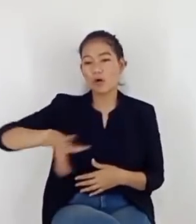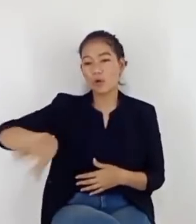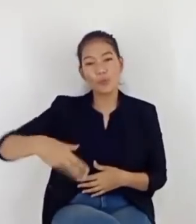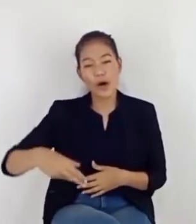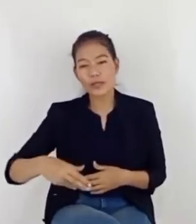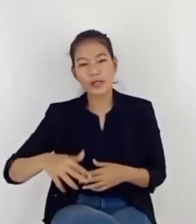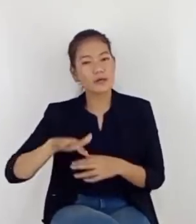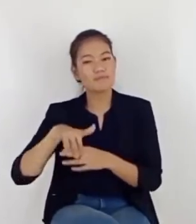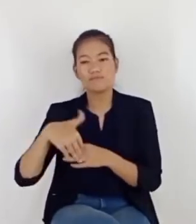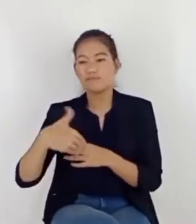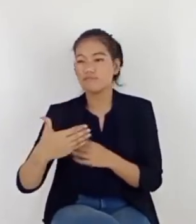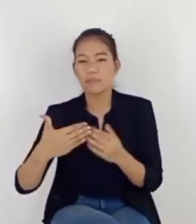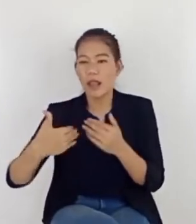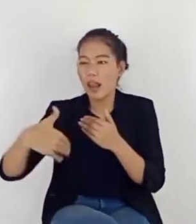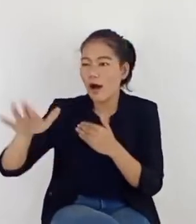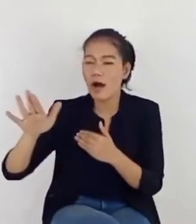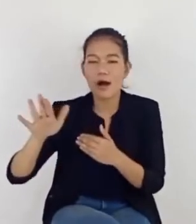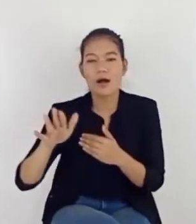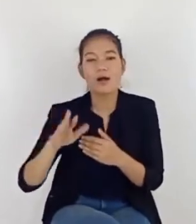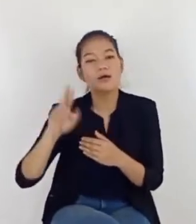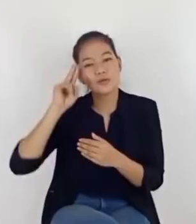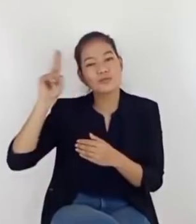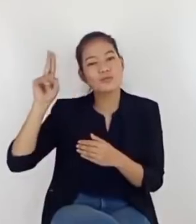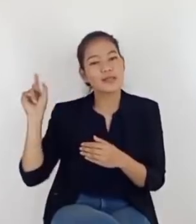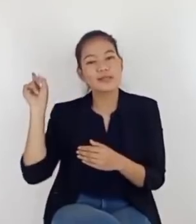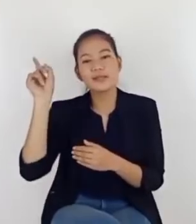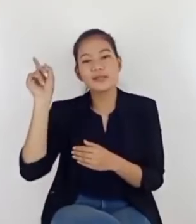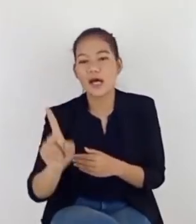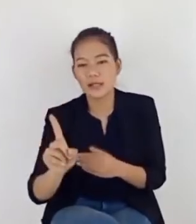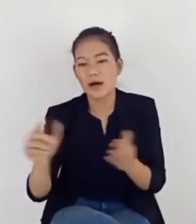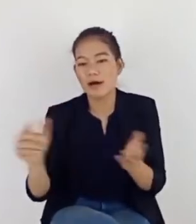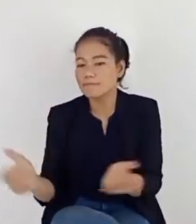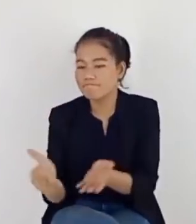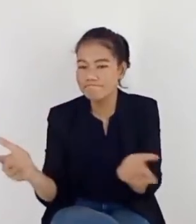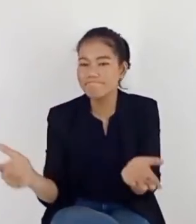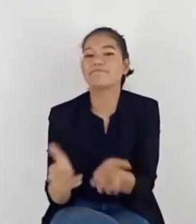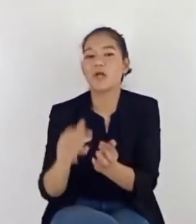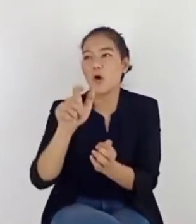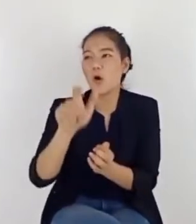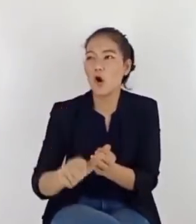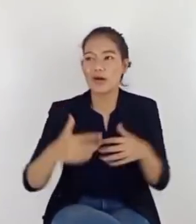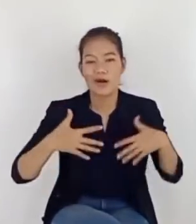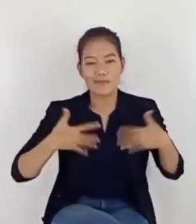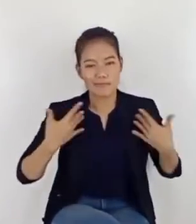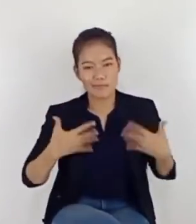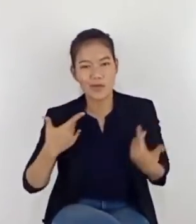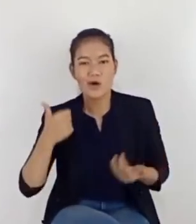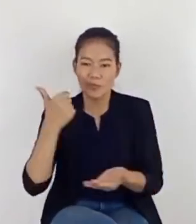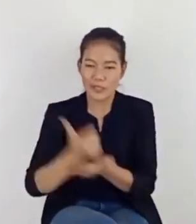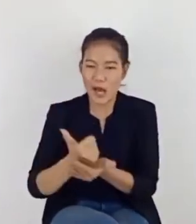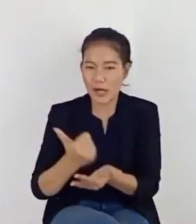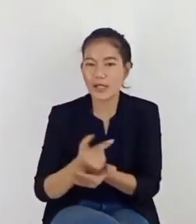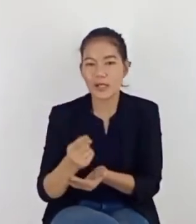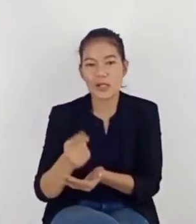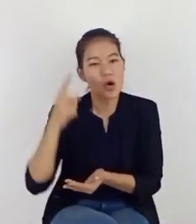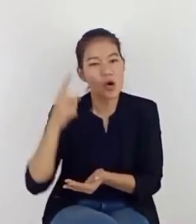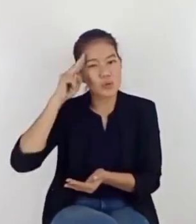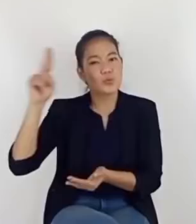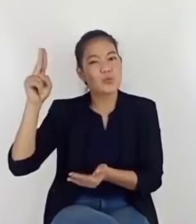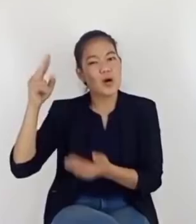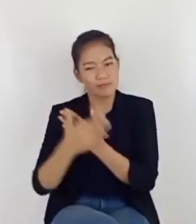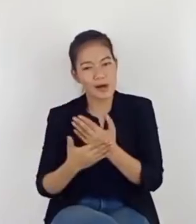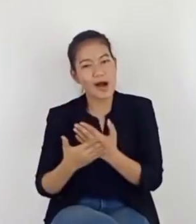kekasihnya. Tuhan juga hadir menolong mereka untuk menghiburkan dan meyakinkan bahwa Tuhan